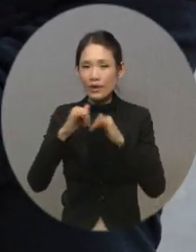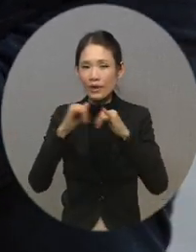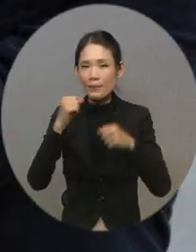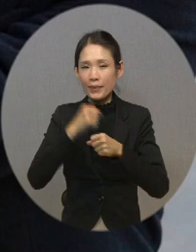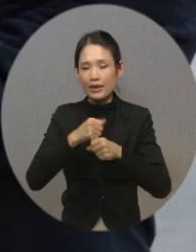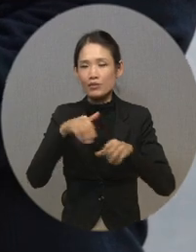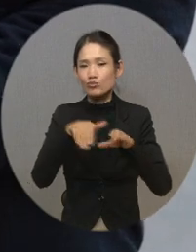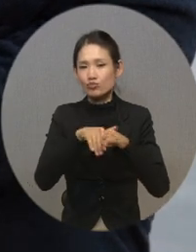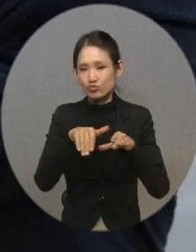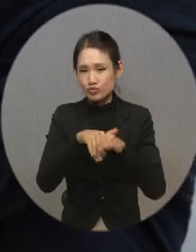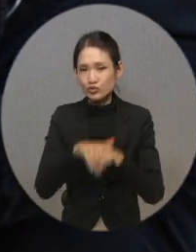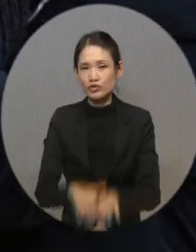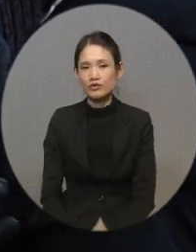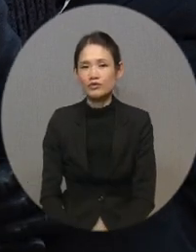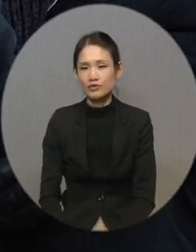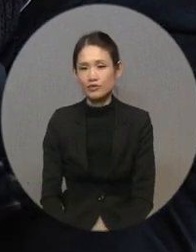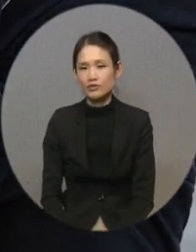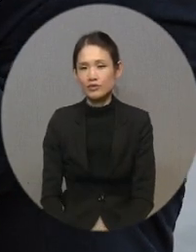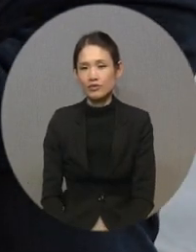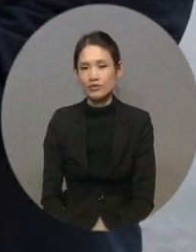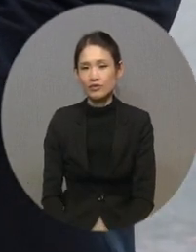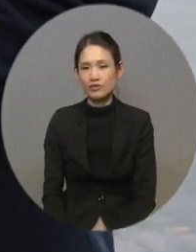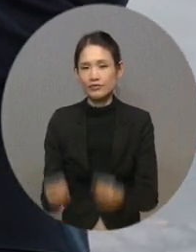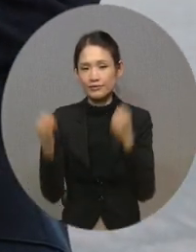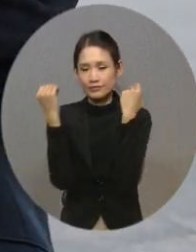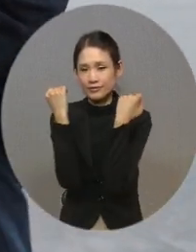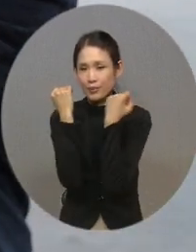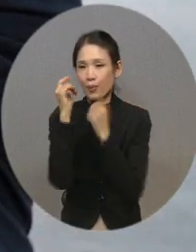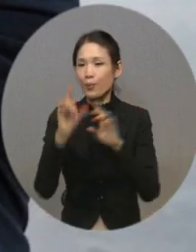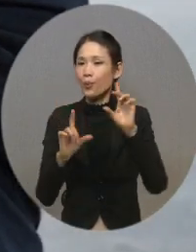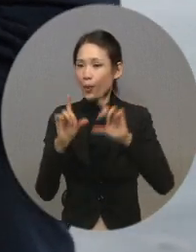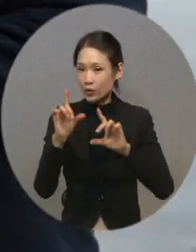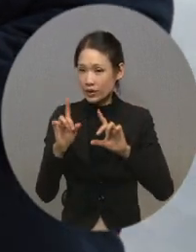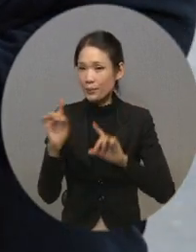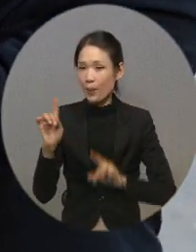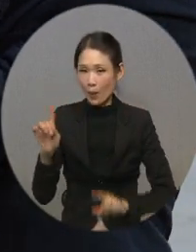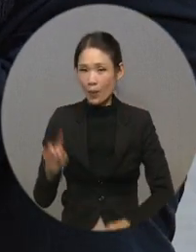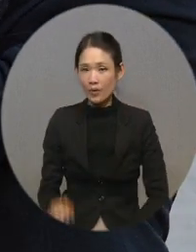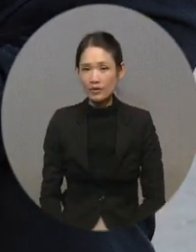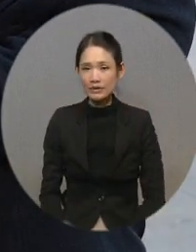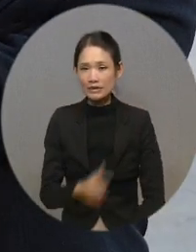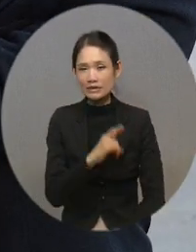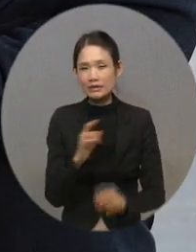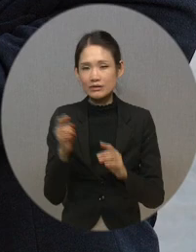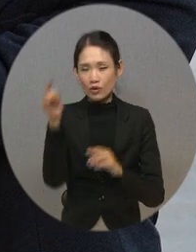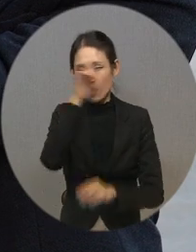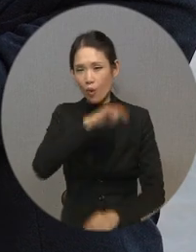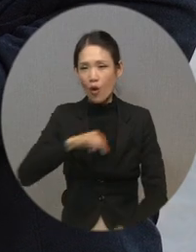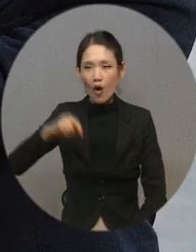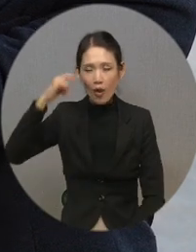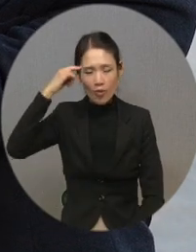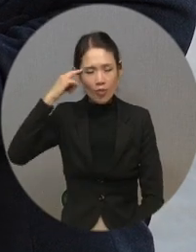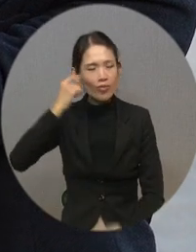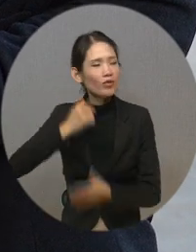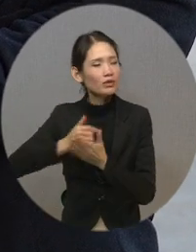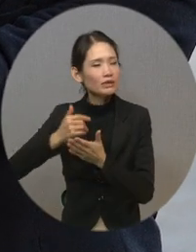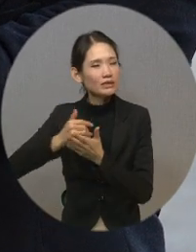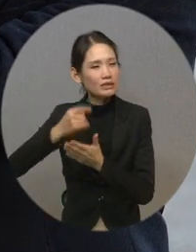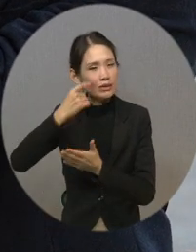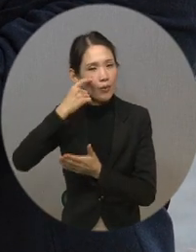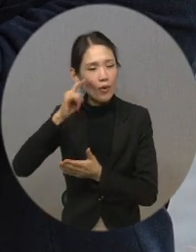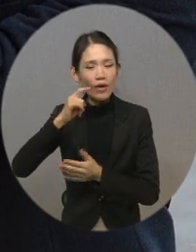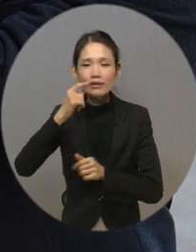문화. 그리고 이렇게 팔꿈치가 붙여져 있는 상태에서 큰 원을 한번 머릿속에 그려보세요. 이거는